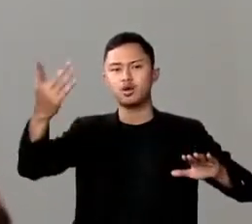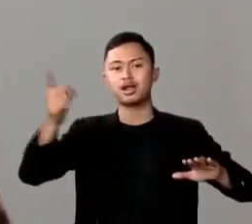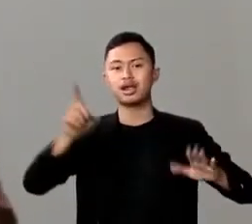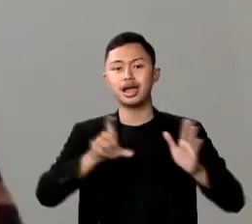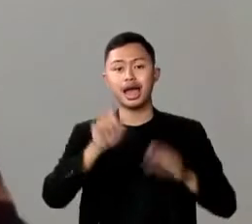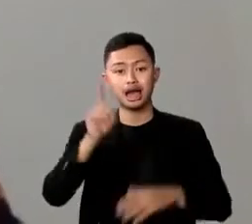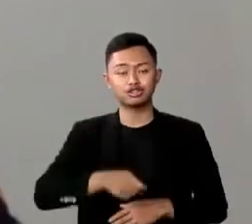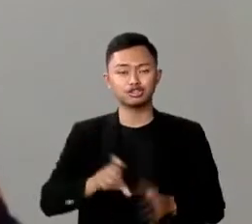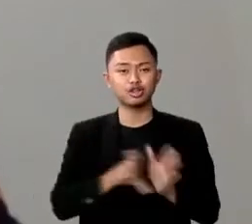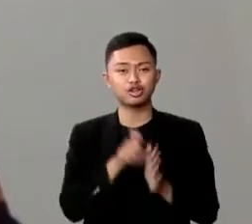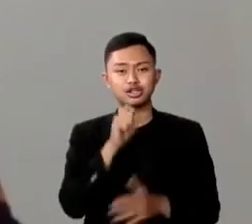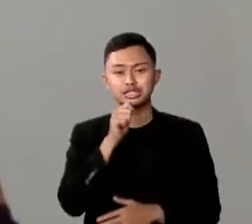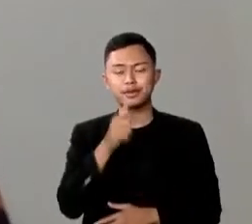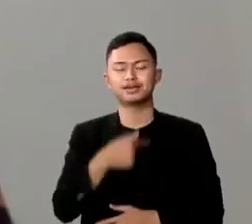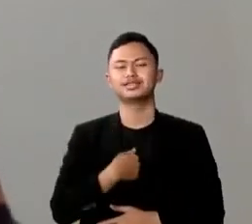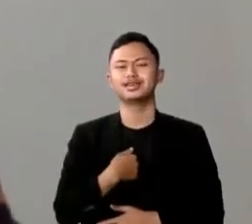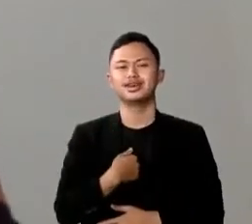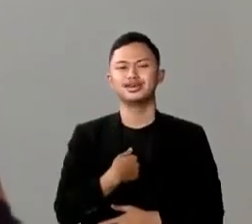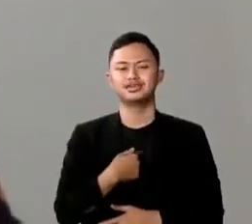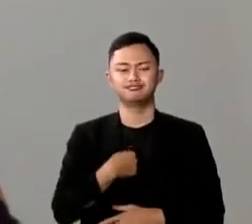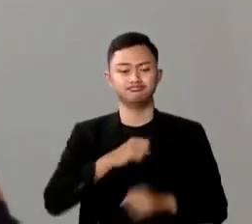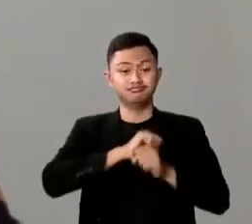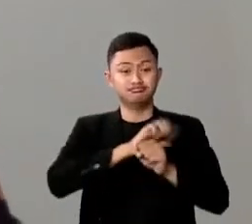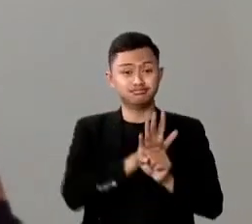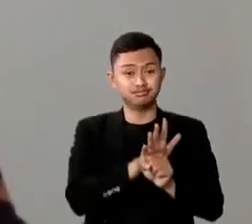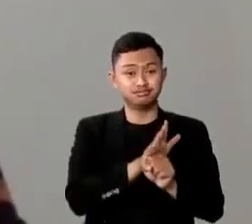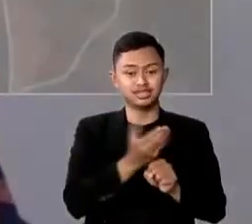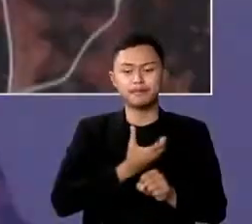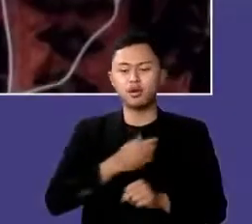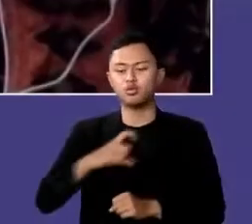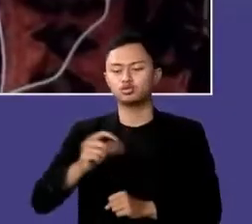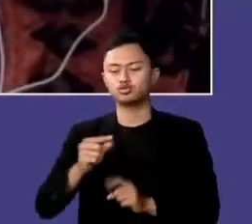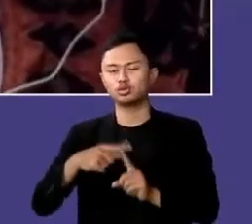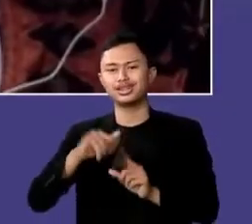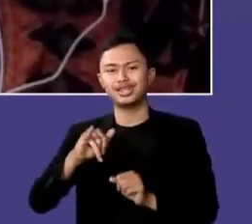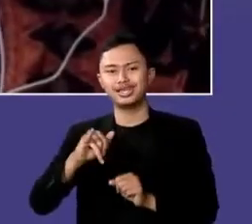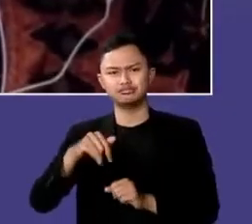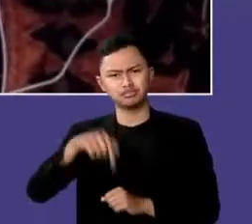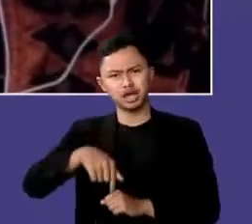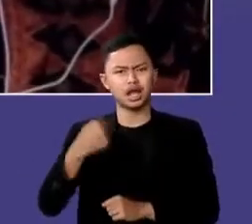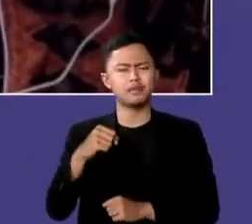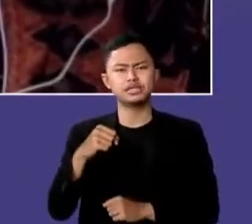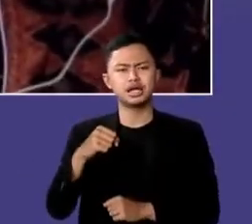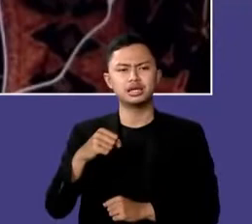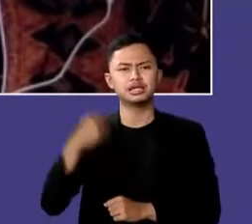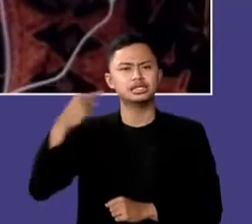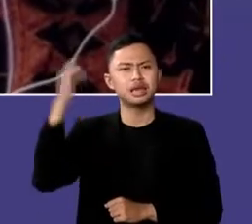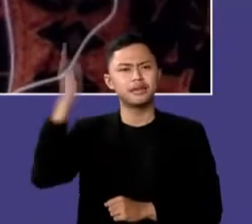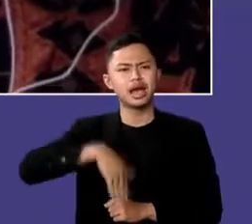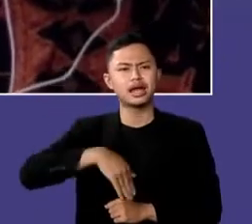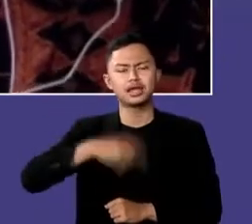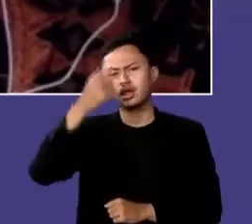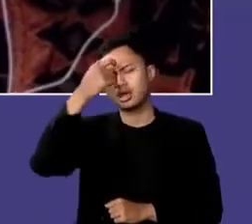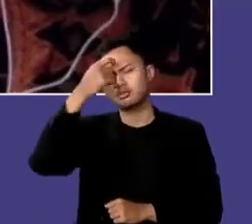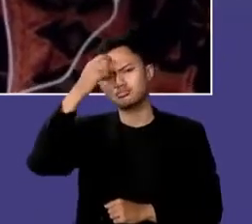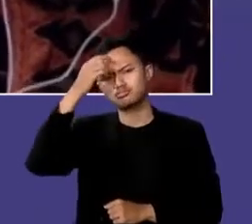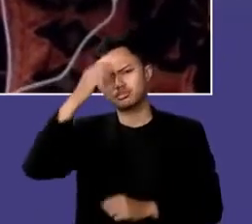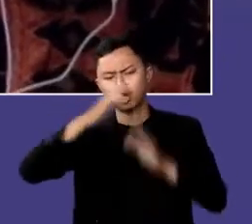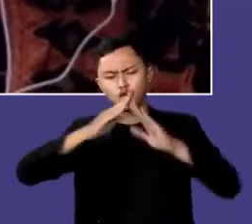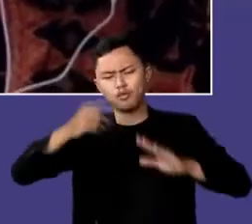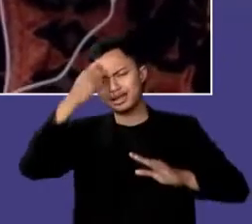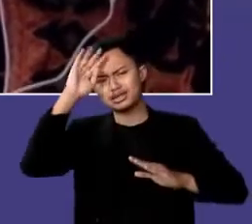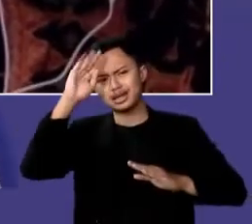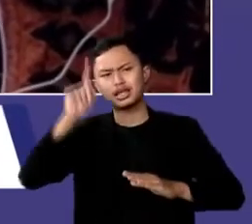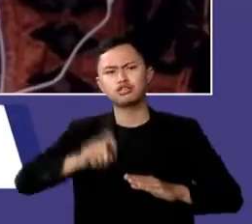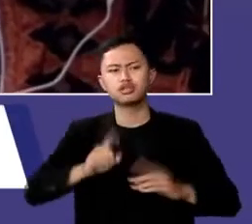ya contohnya saya nih saya kan tiap hari dari awal pandemi sampai sekarang nggak boleh cuti gitu kan tiap hari ke rumah sakit dan berat datang betul dengan